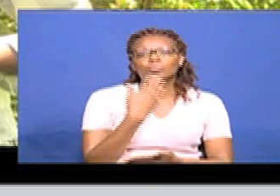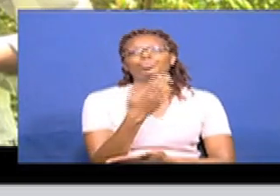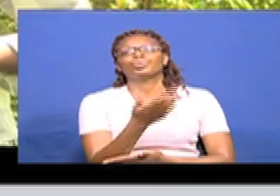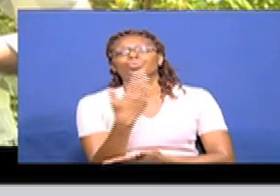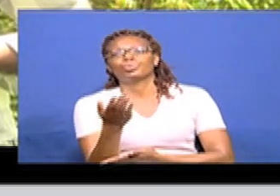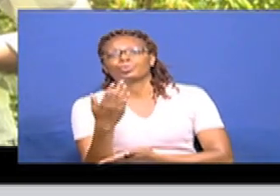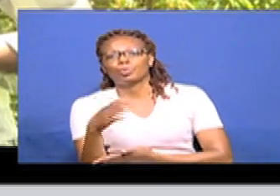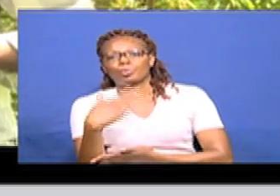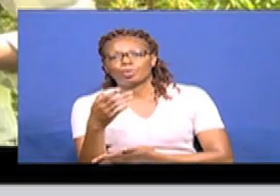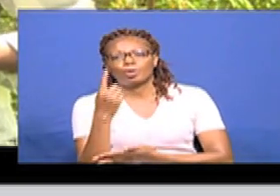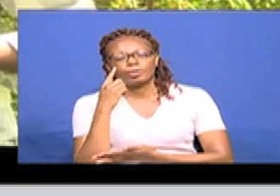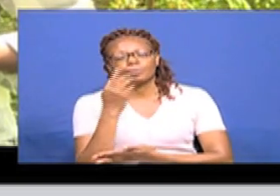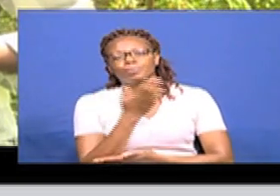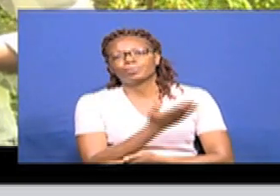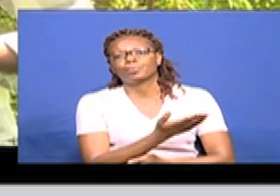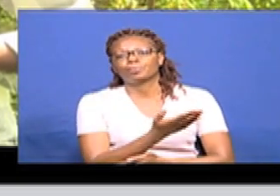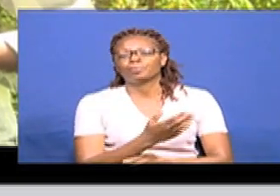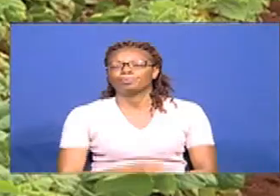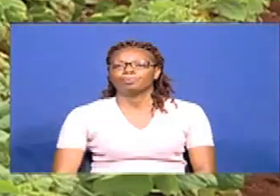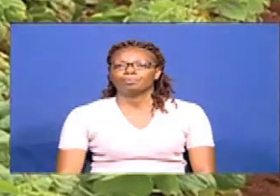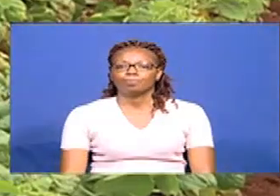wakati. Tazama ujione.